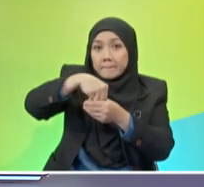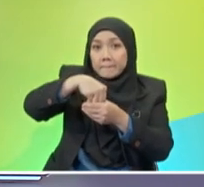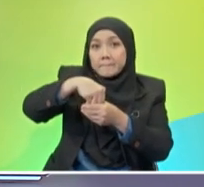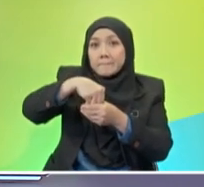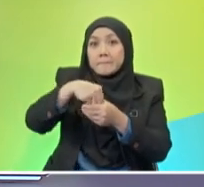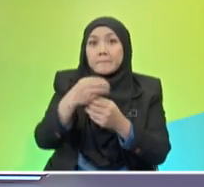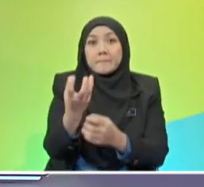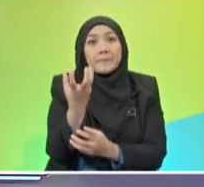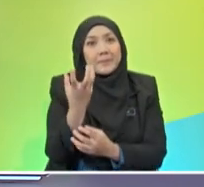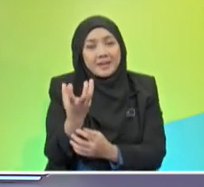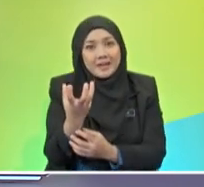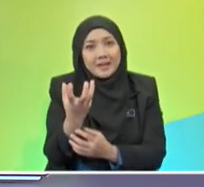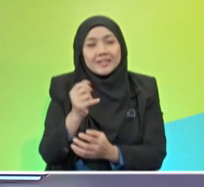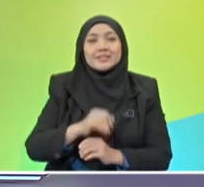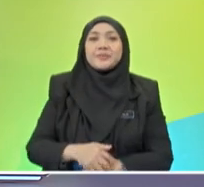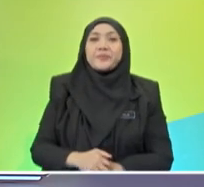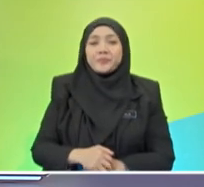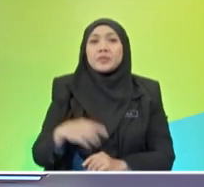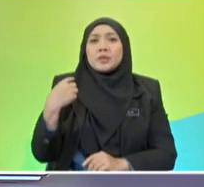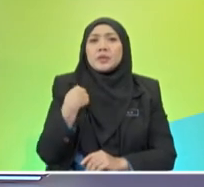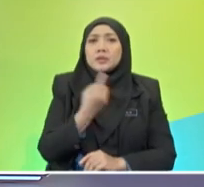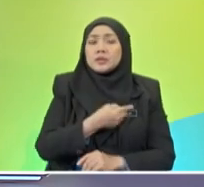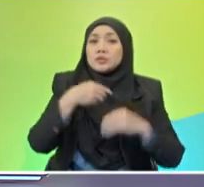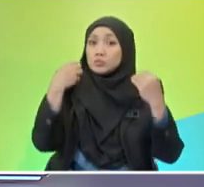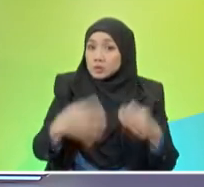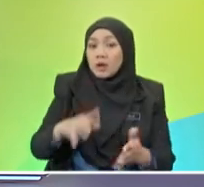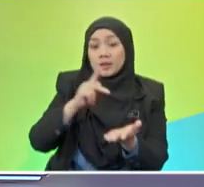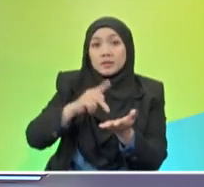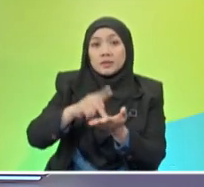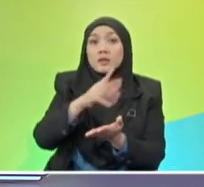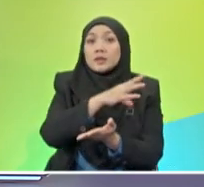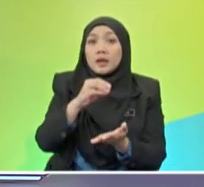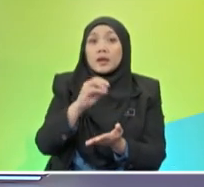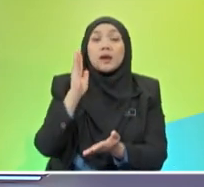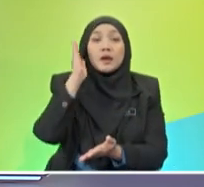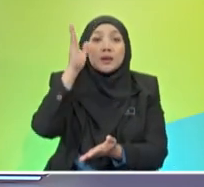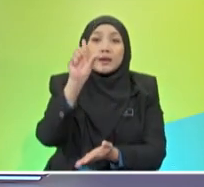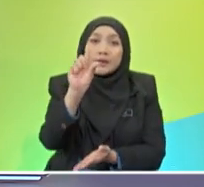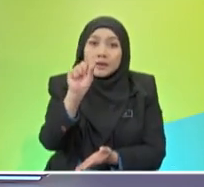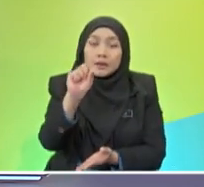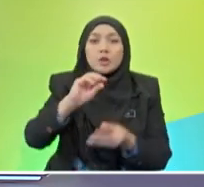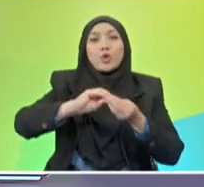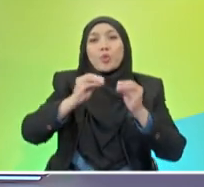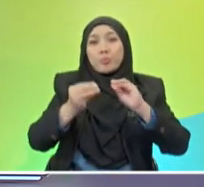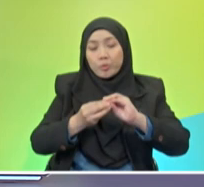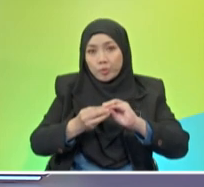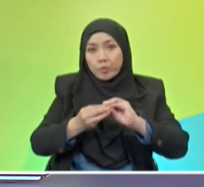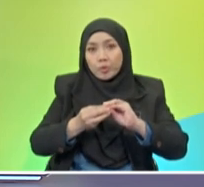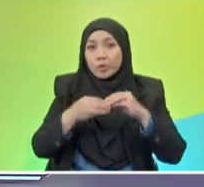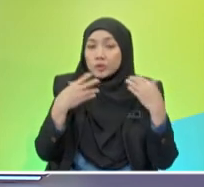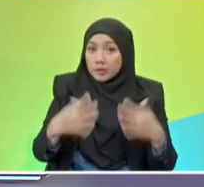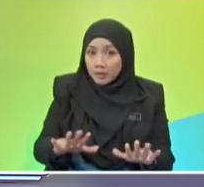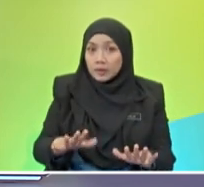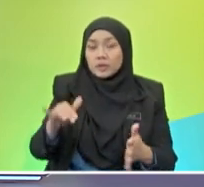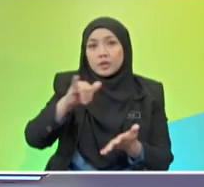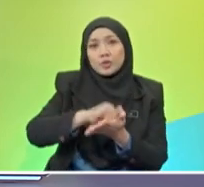kira. Dan setelah kita berjaya kira, kita akan tampalkan nombor dekat sini dengan betul. Baiklah. Kemudian,